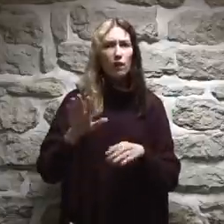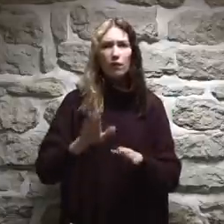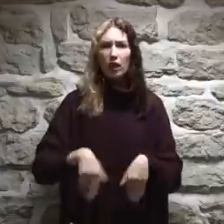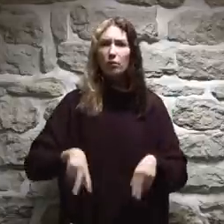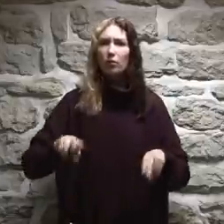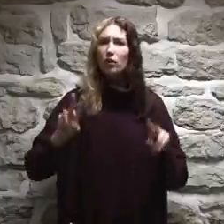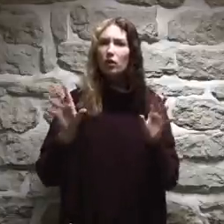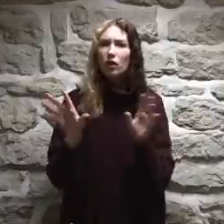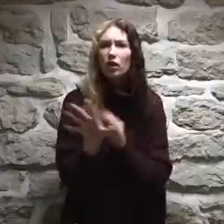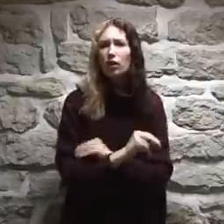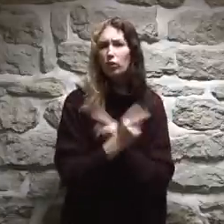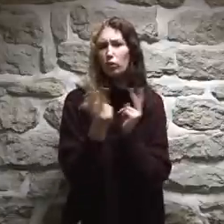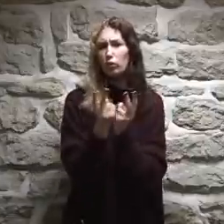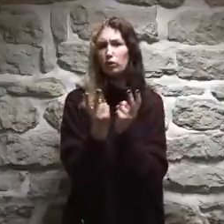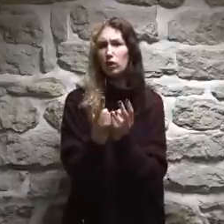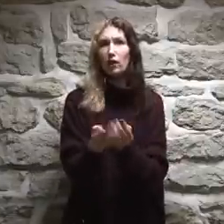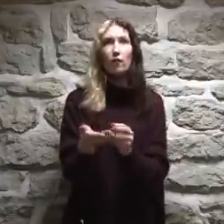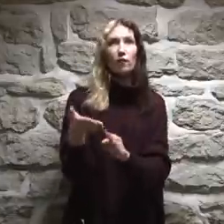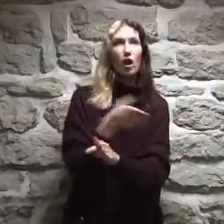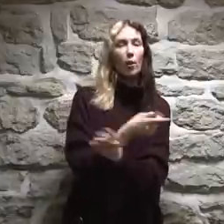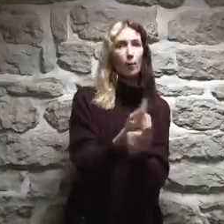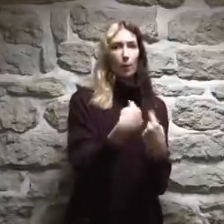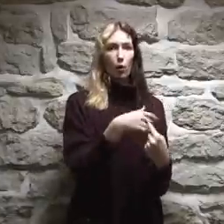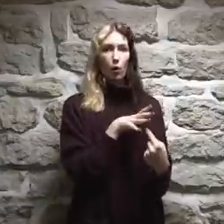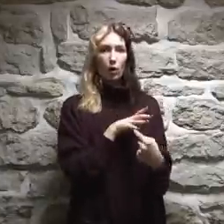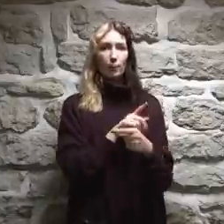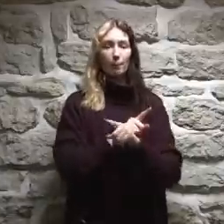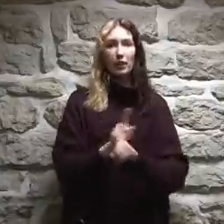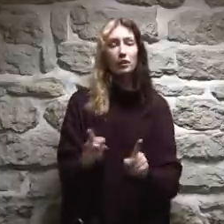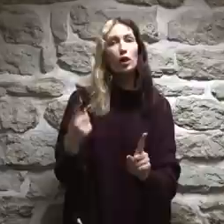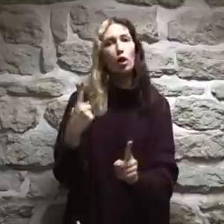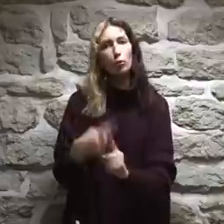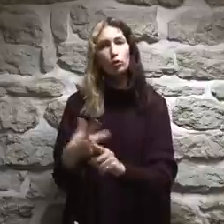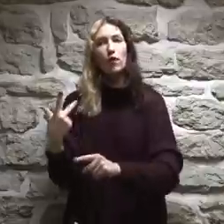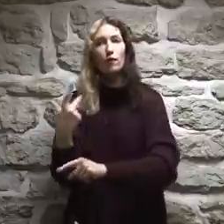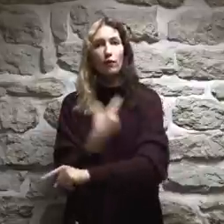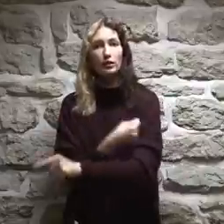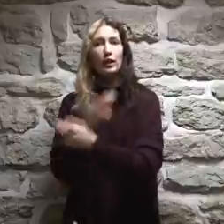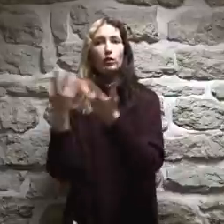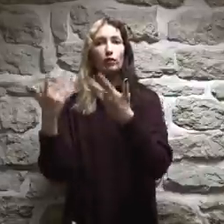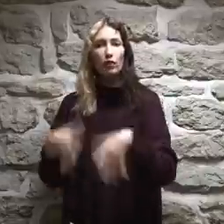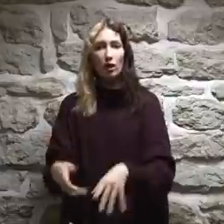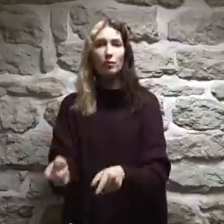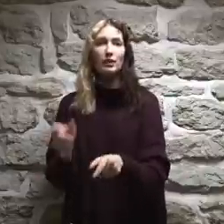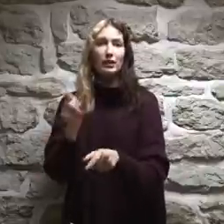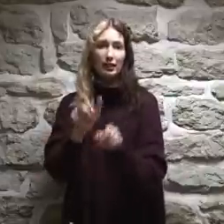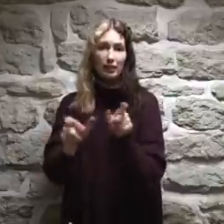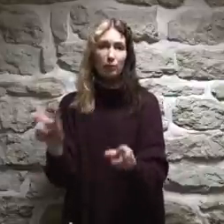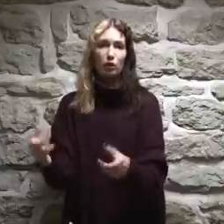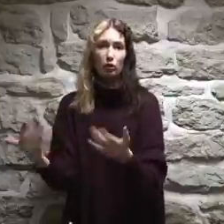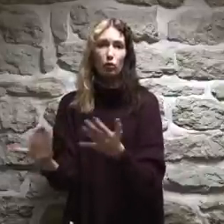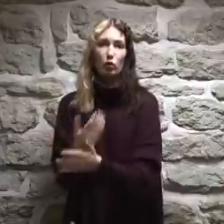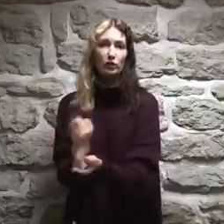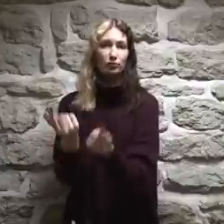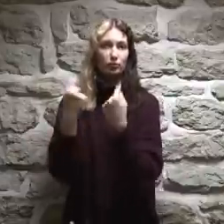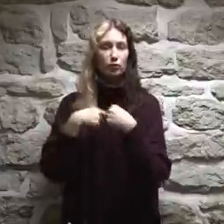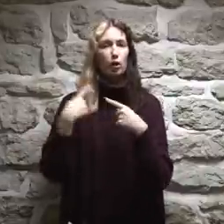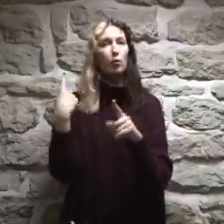sõltumata läbipõdemisest ja vaktsineerimata inimesed võivad uuesti nakatuda ka omikroniga.